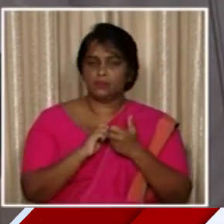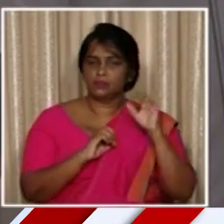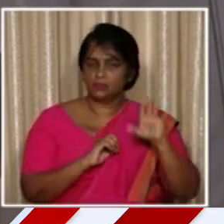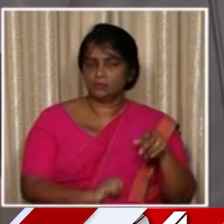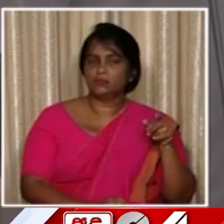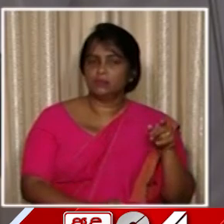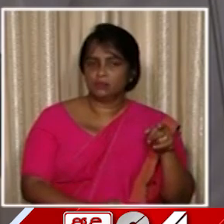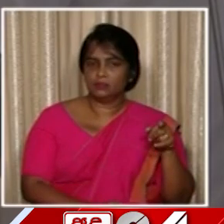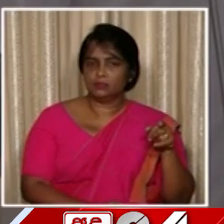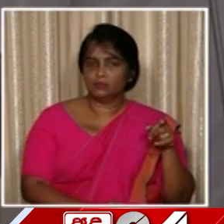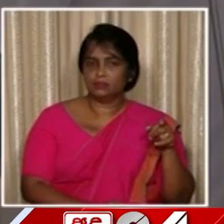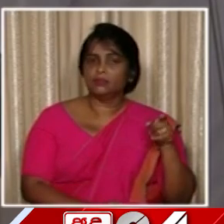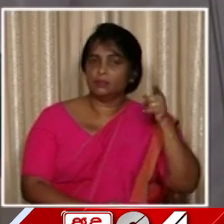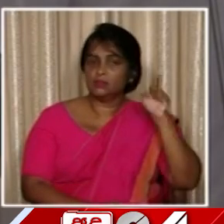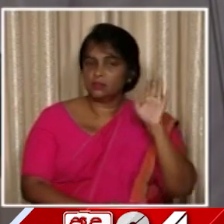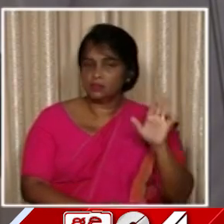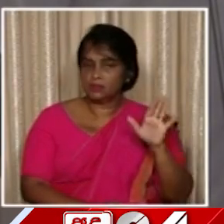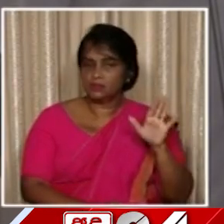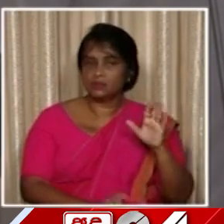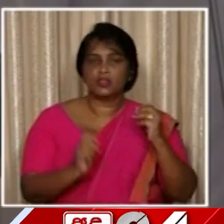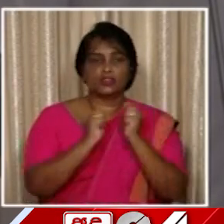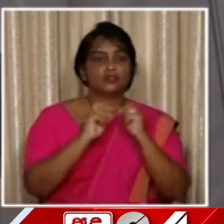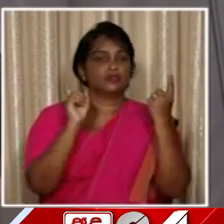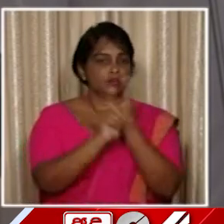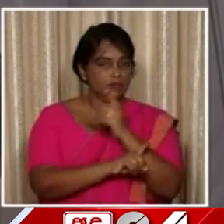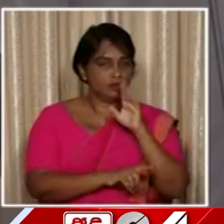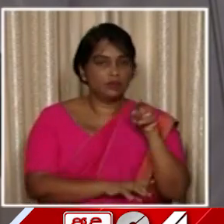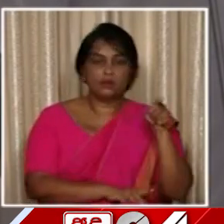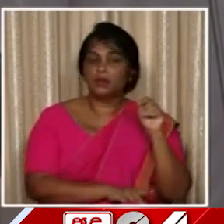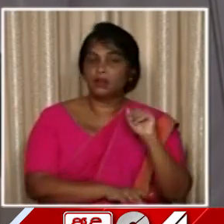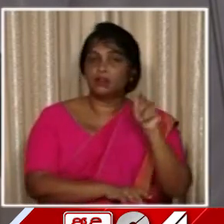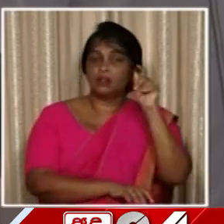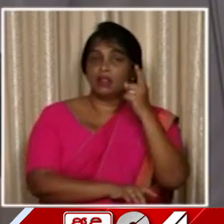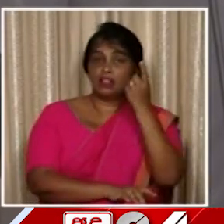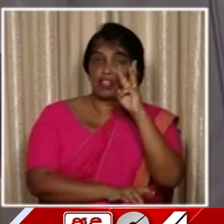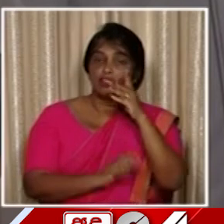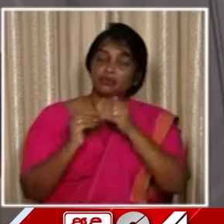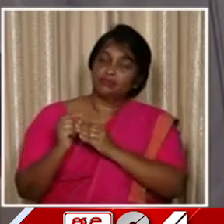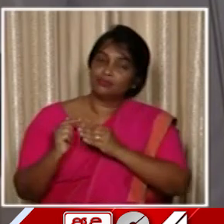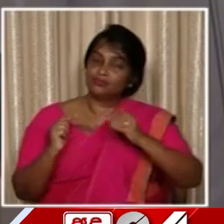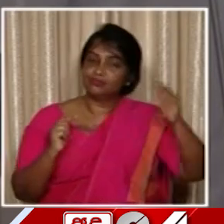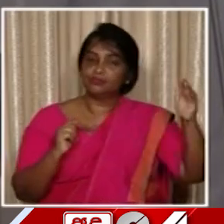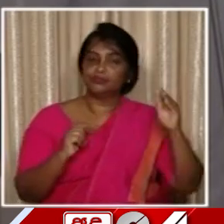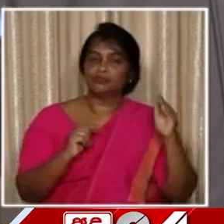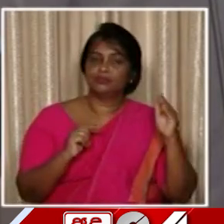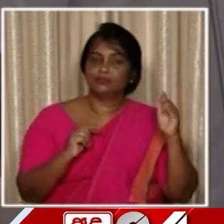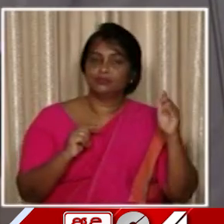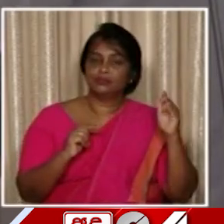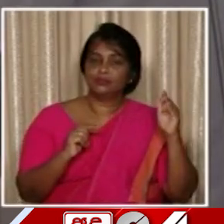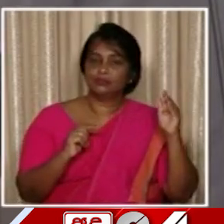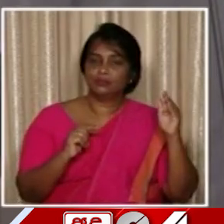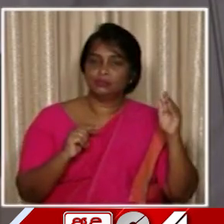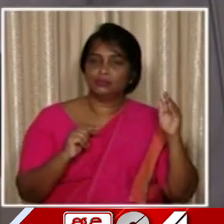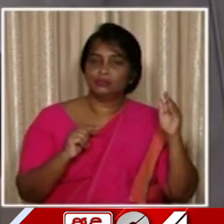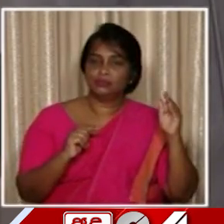මේ ඒ අයට ස්ථාන මාරු වීම යනකොට. මොකද ඒ 13 වසරක අඛණ්ඩ අධ්‍යාපනයේ තියෙන්නේ මේ